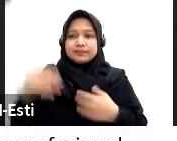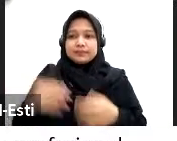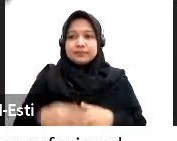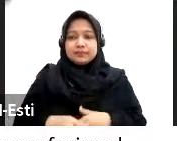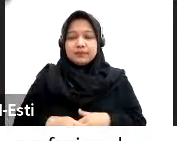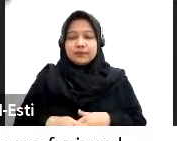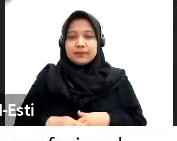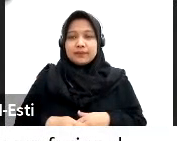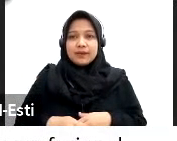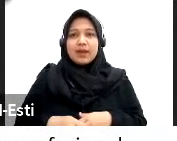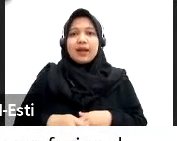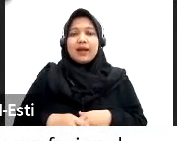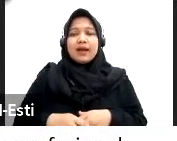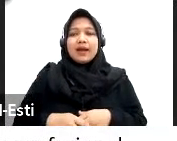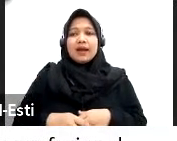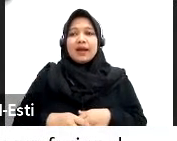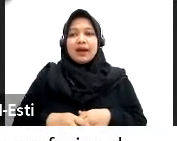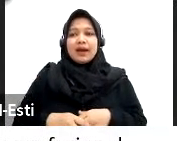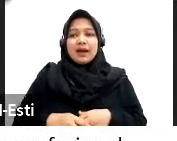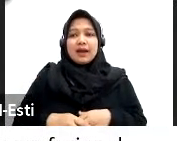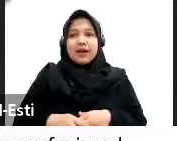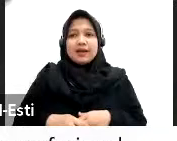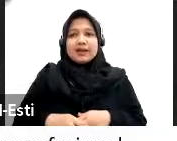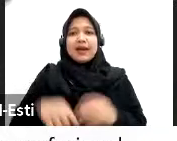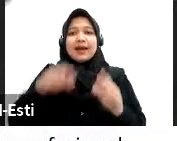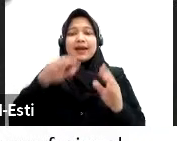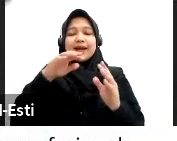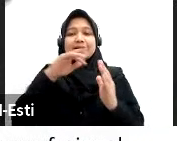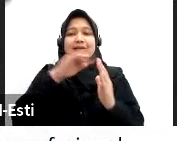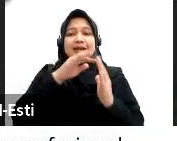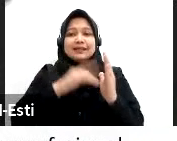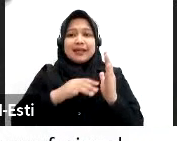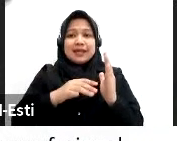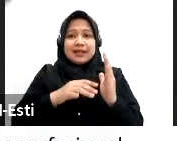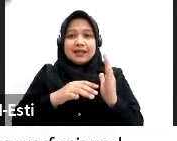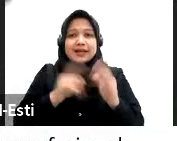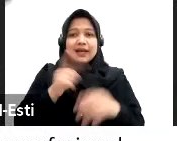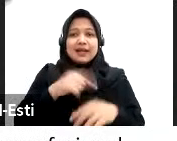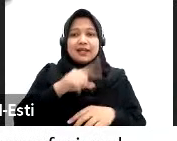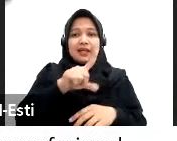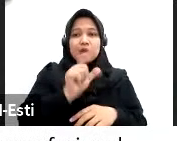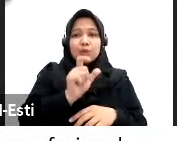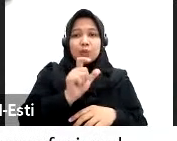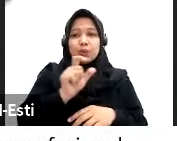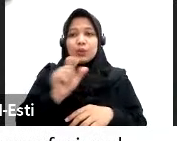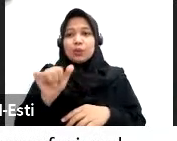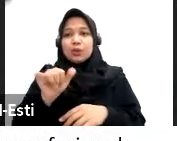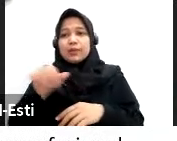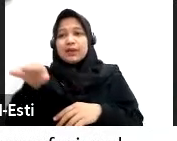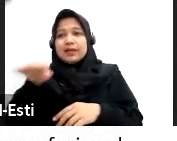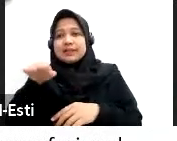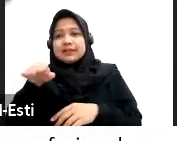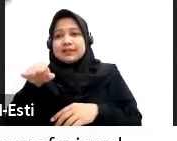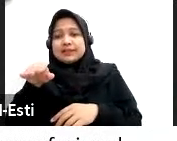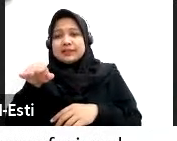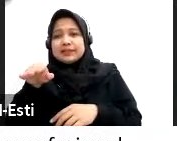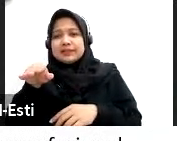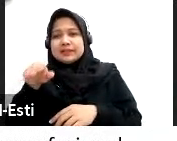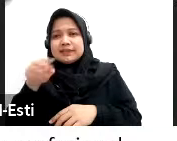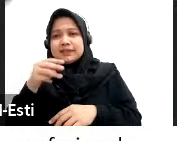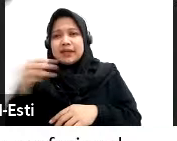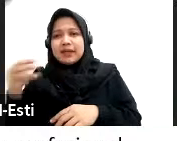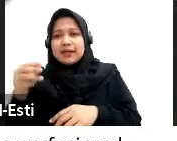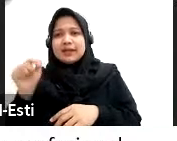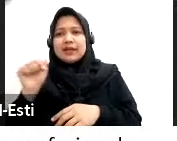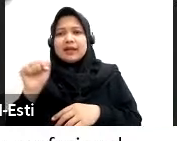dari kajian dilakukan oleh lu dan juga Ze di tahun 2017 karena ada